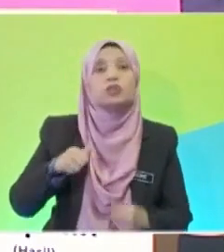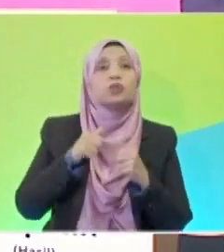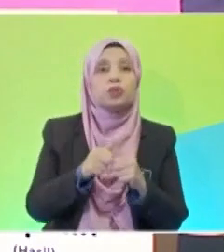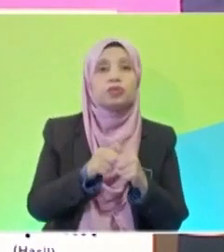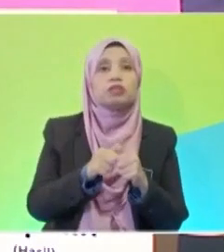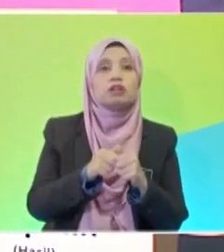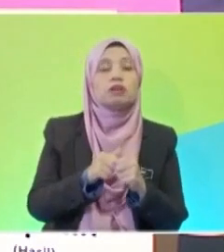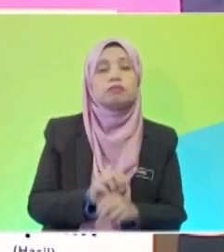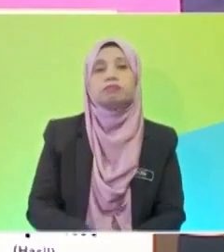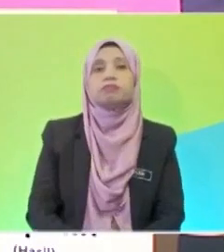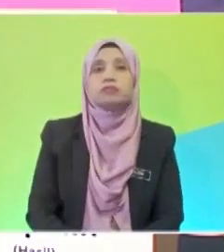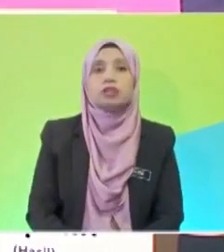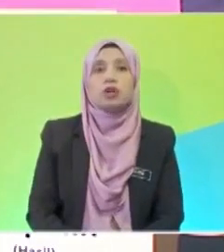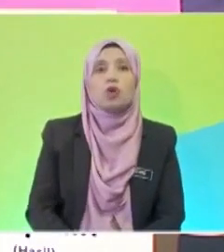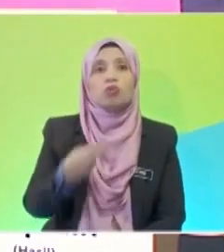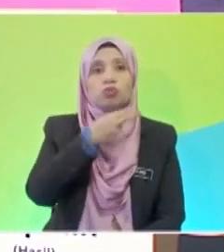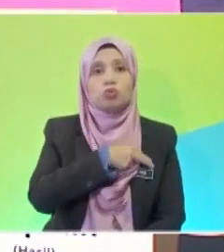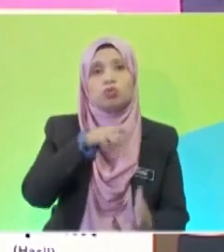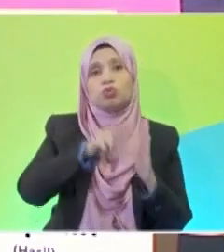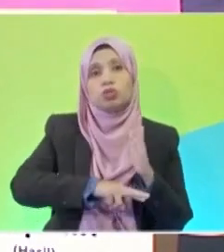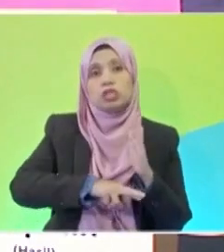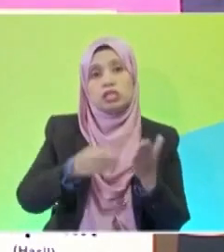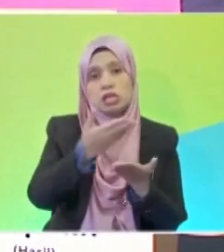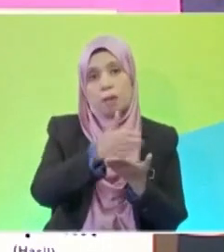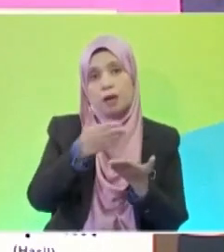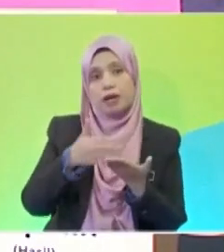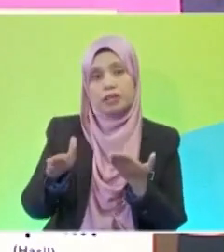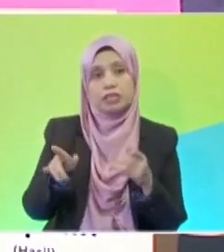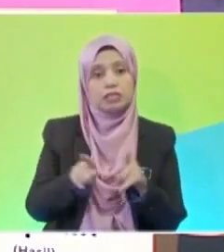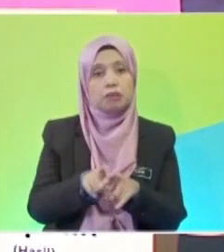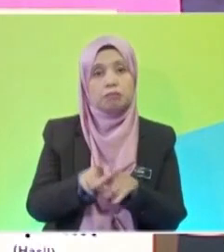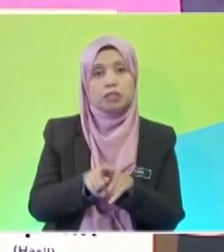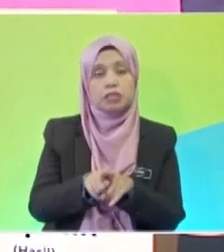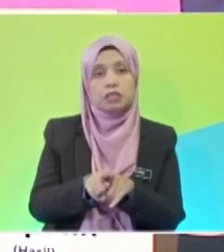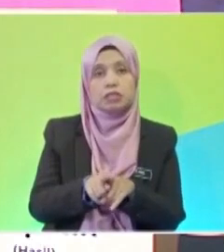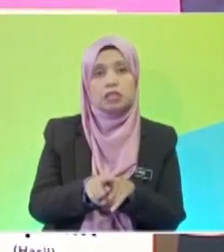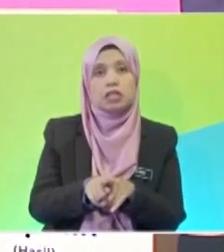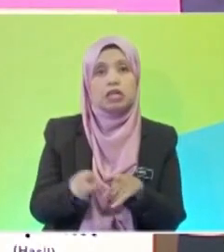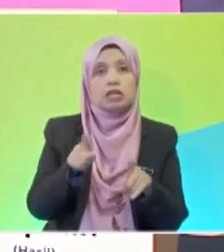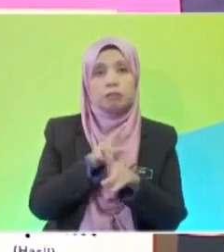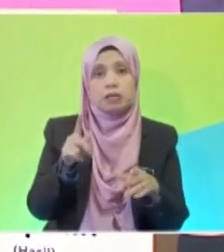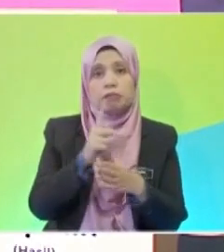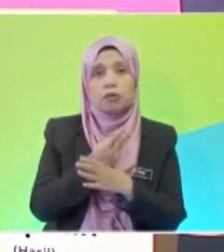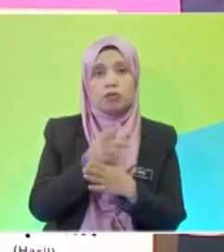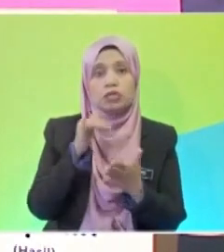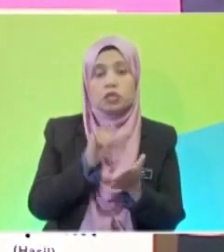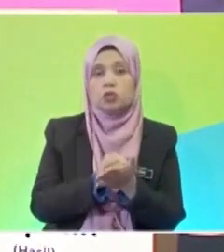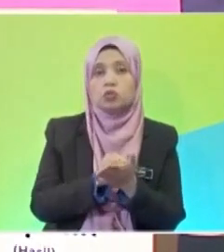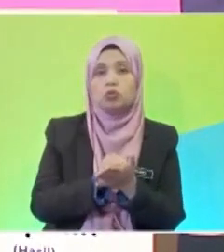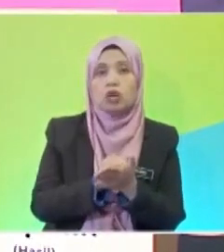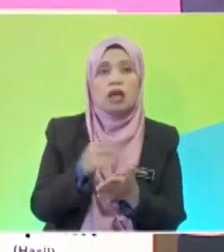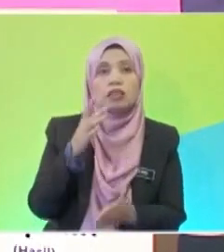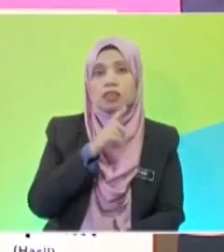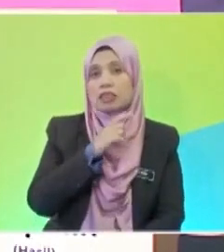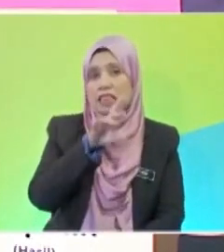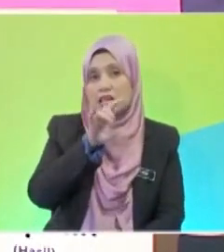cikgu telah tunjuk di sini. Untung rugi dibahagi sama rata, faedah 8%. Tapi sekiranya perkongsi itu tak suka